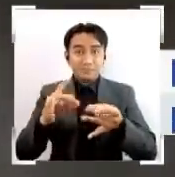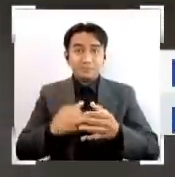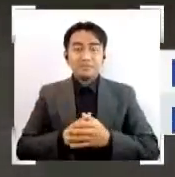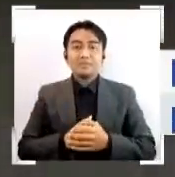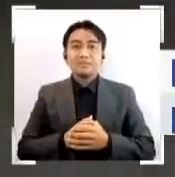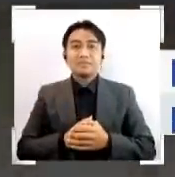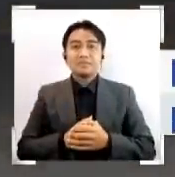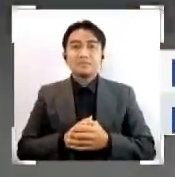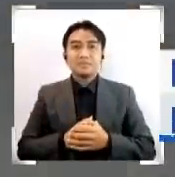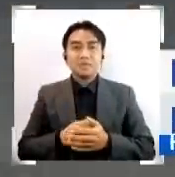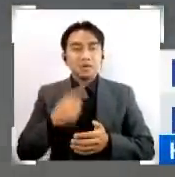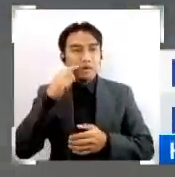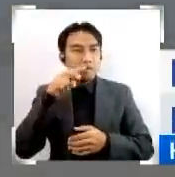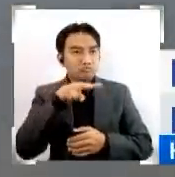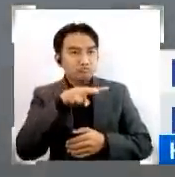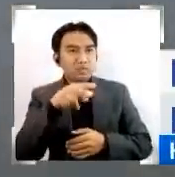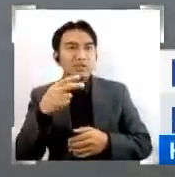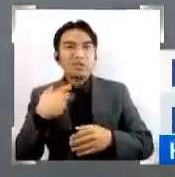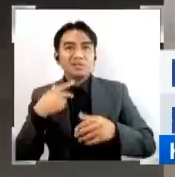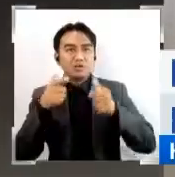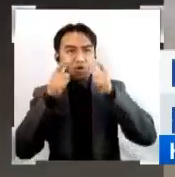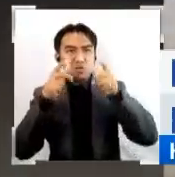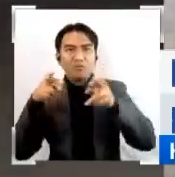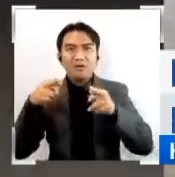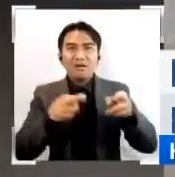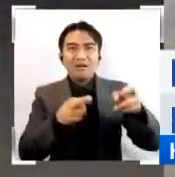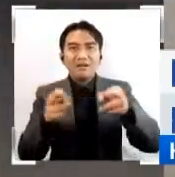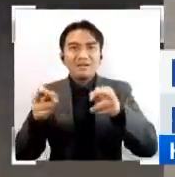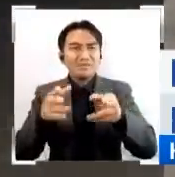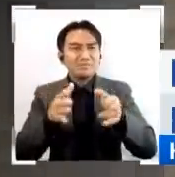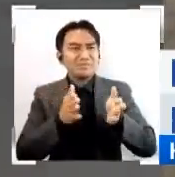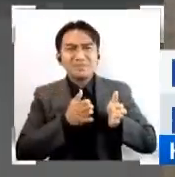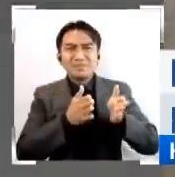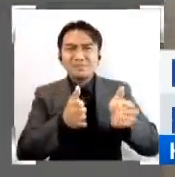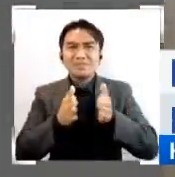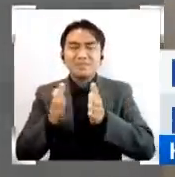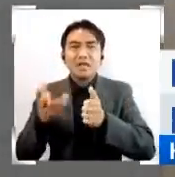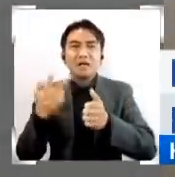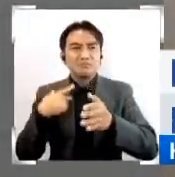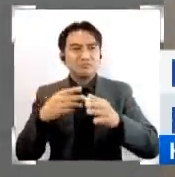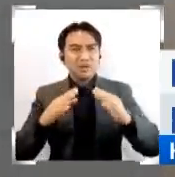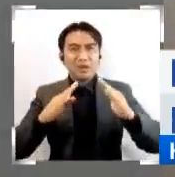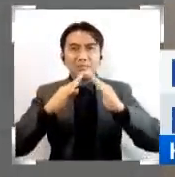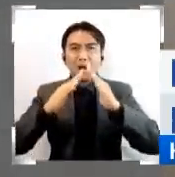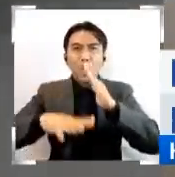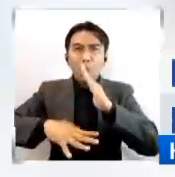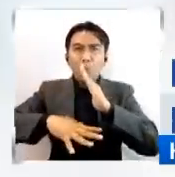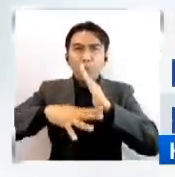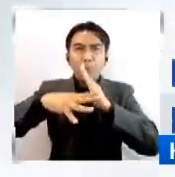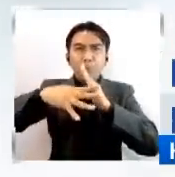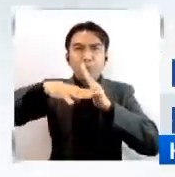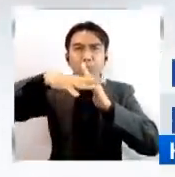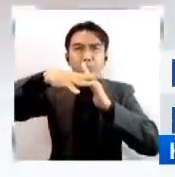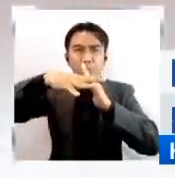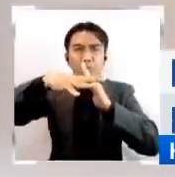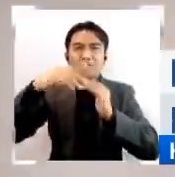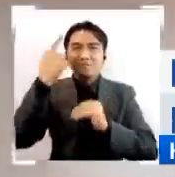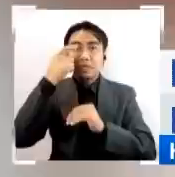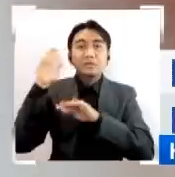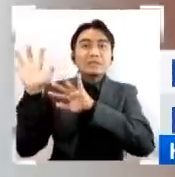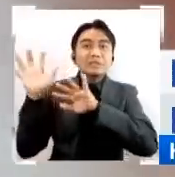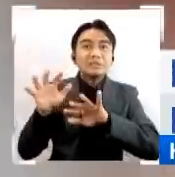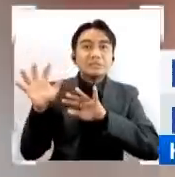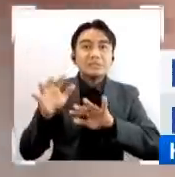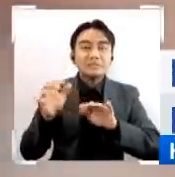Nagmistulang ilog ang barangay Almasen sa Hermosa, Bataan. Halos lubog na sa baha ang mga bahay dahil sa ulan.